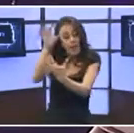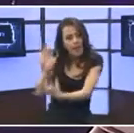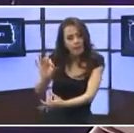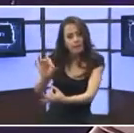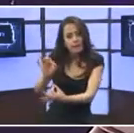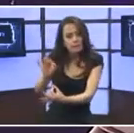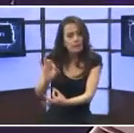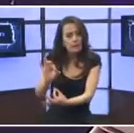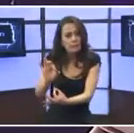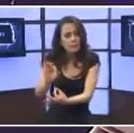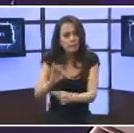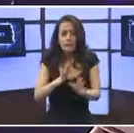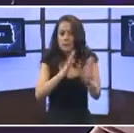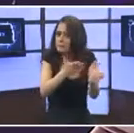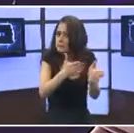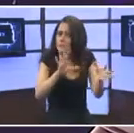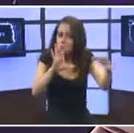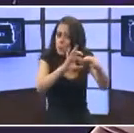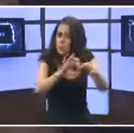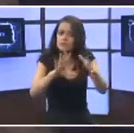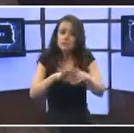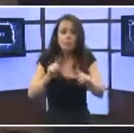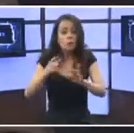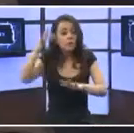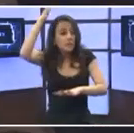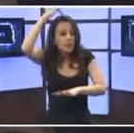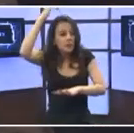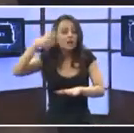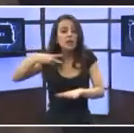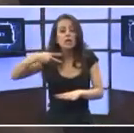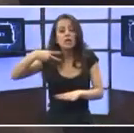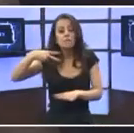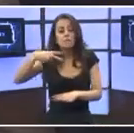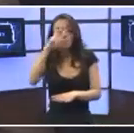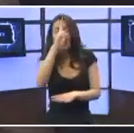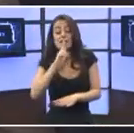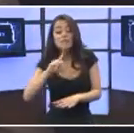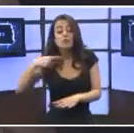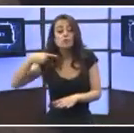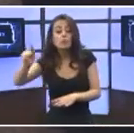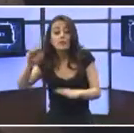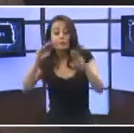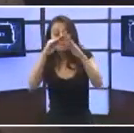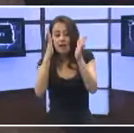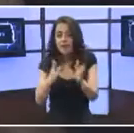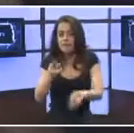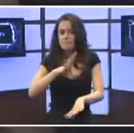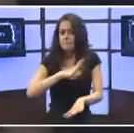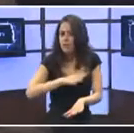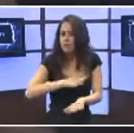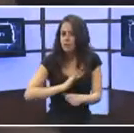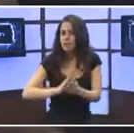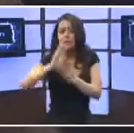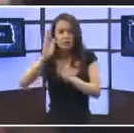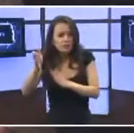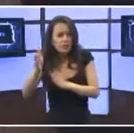saraya getirdiniz? Öncelikle Bağcılar'da 200 bin hane var. Evet. Tüm hanelere giderek ihtiyaçlarını ve fiziki